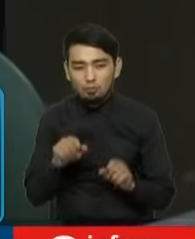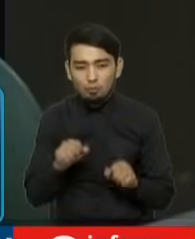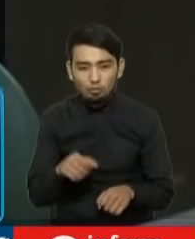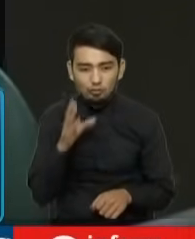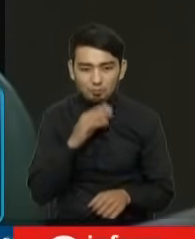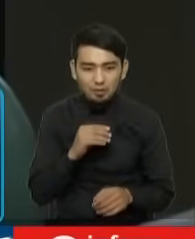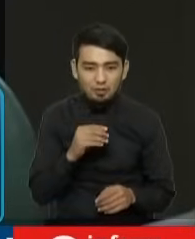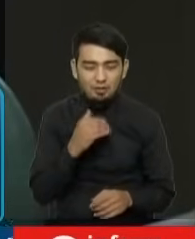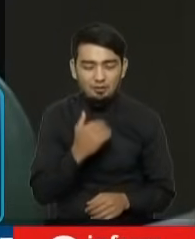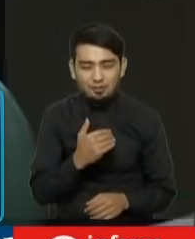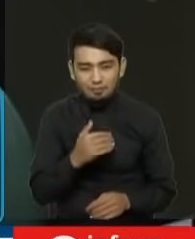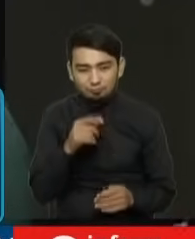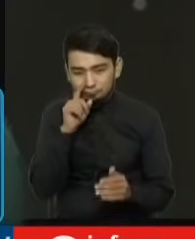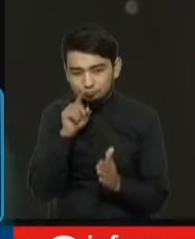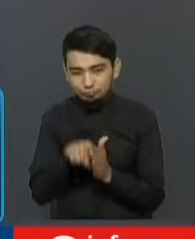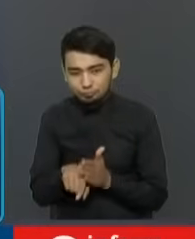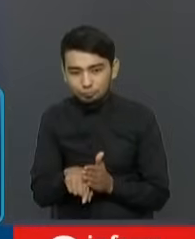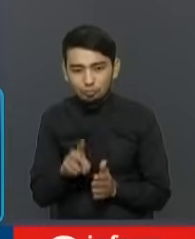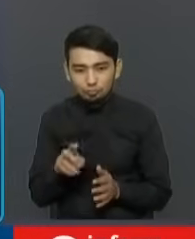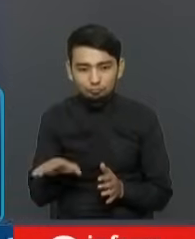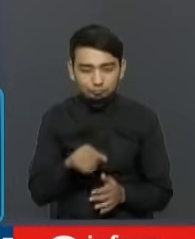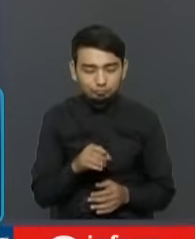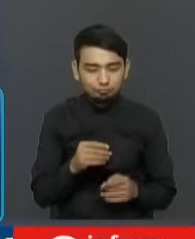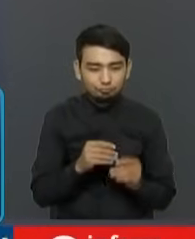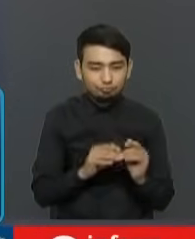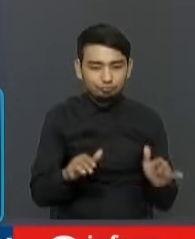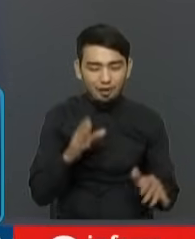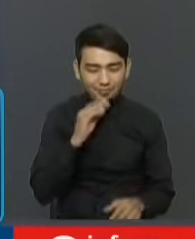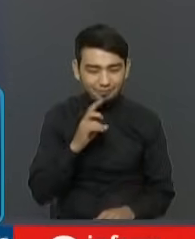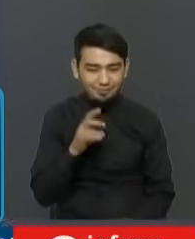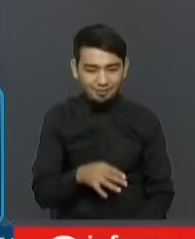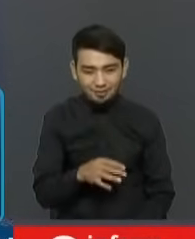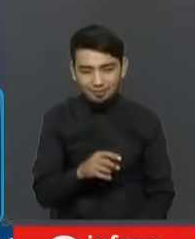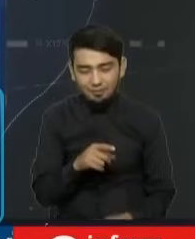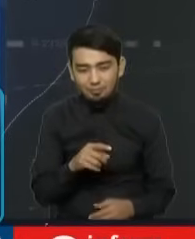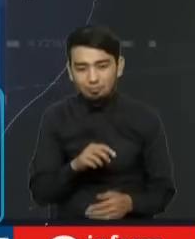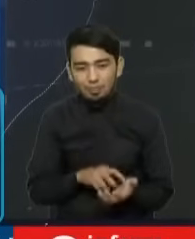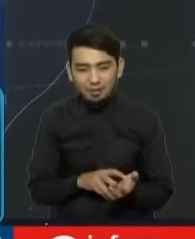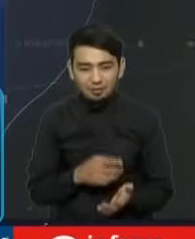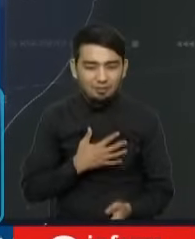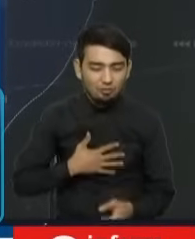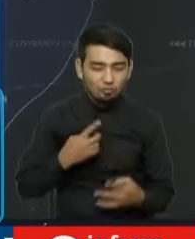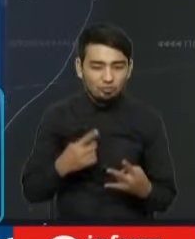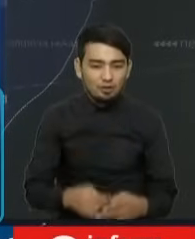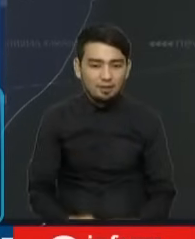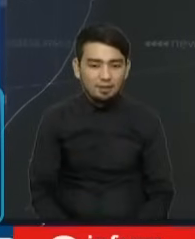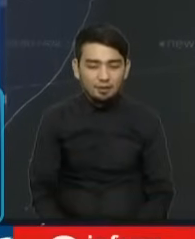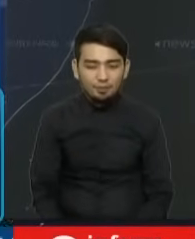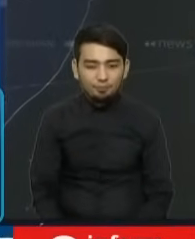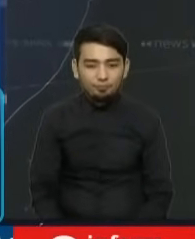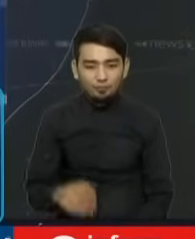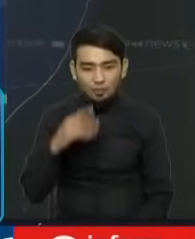потратить деньги без вашего ведома, не стоит, ведь система выстроена прозрачно и является многоуровневой. Еще на стадии, когда вы